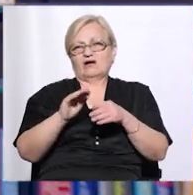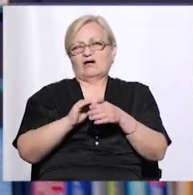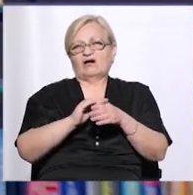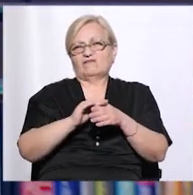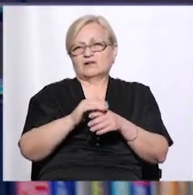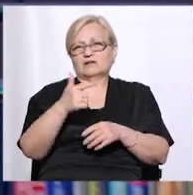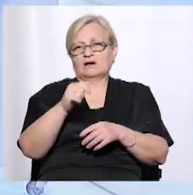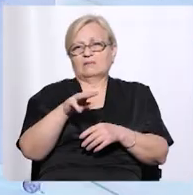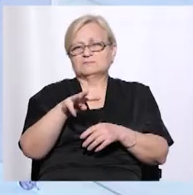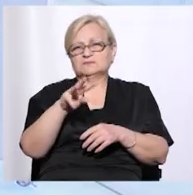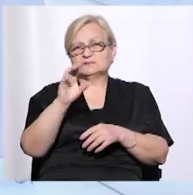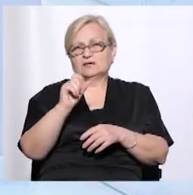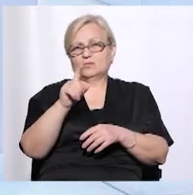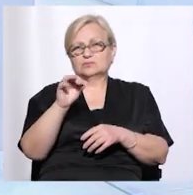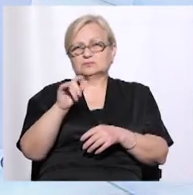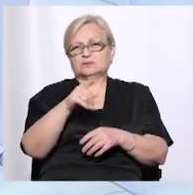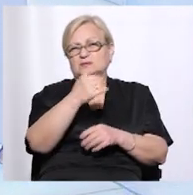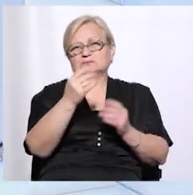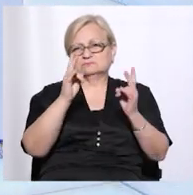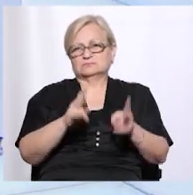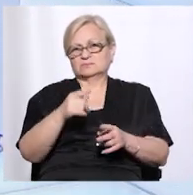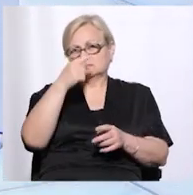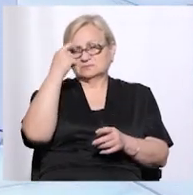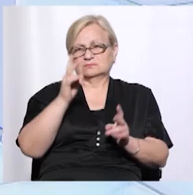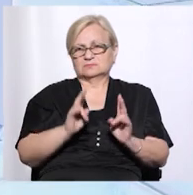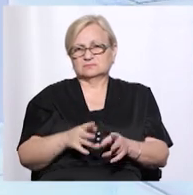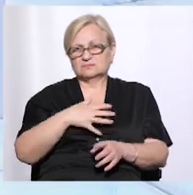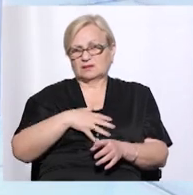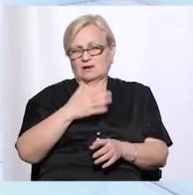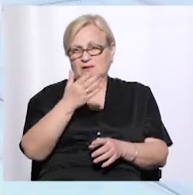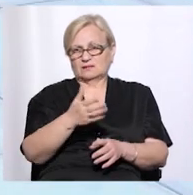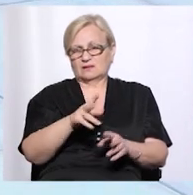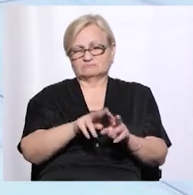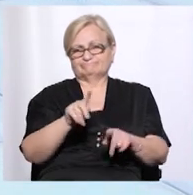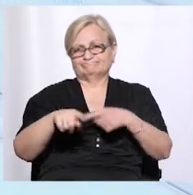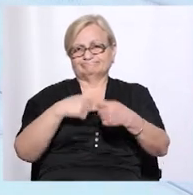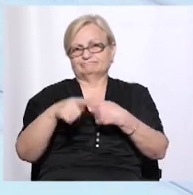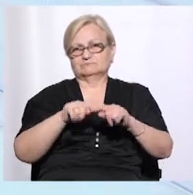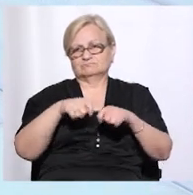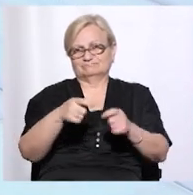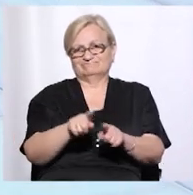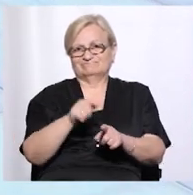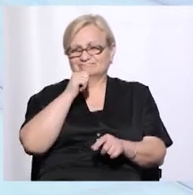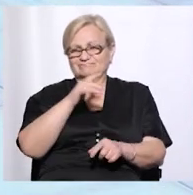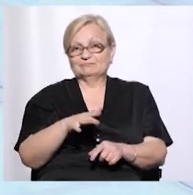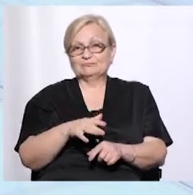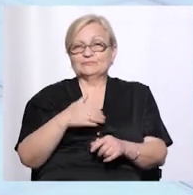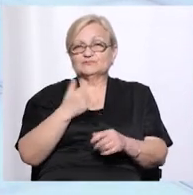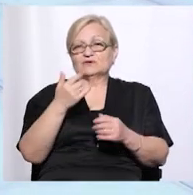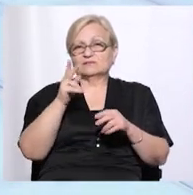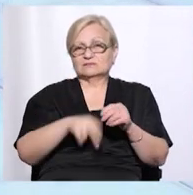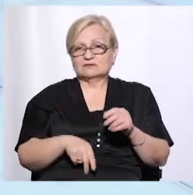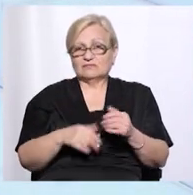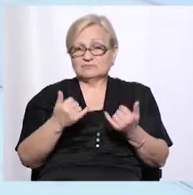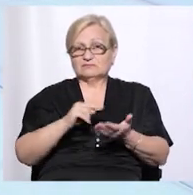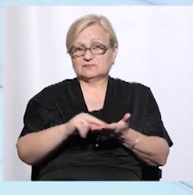ალბათ ტრაგედიაც გაგახსენდება. ჩვენ სამწუხაროდ უნდა დავასრულოთ მსჯელობა კონსტანტინე გამსახურდიას არაჩვეულებრივ